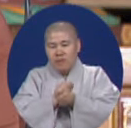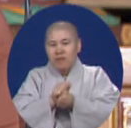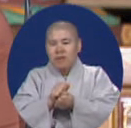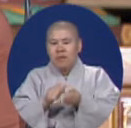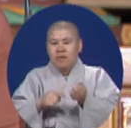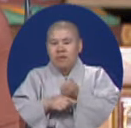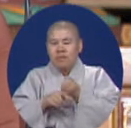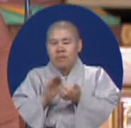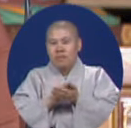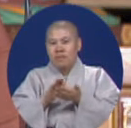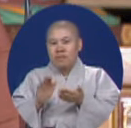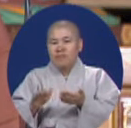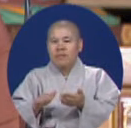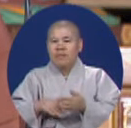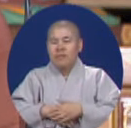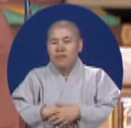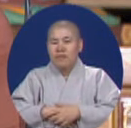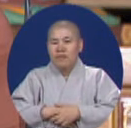닦는다. 이게 이제